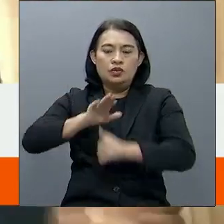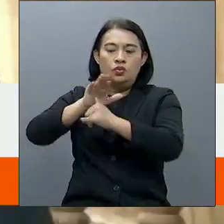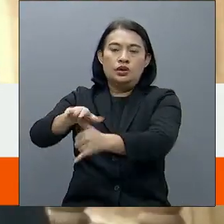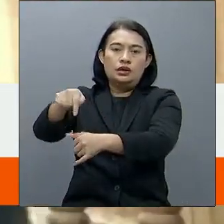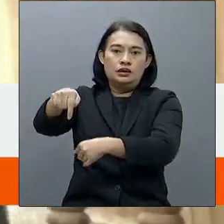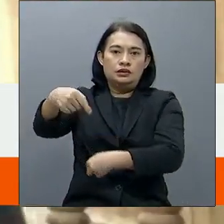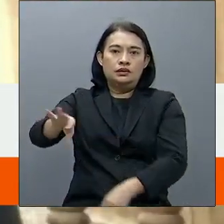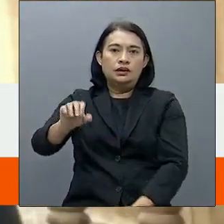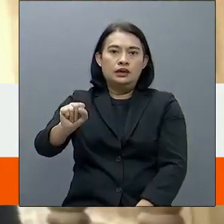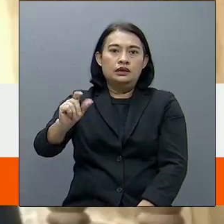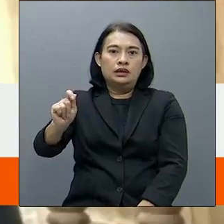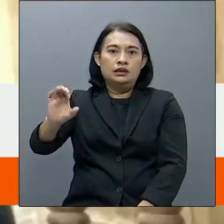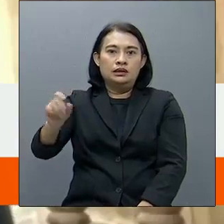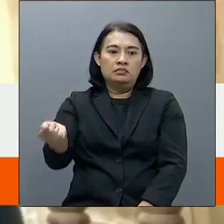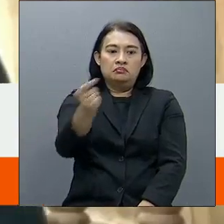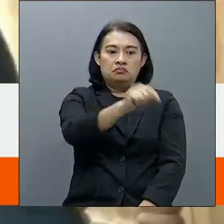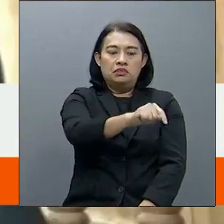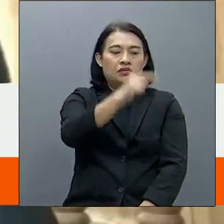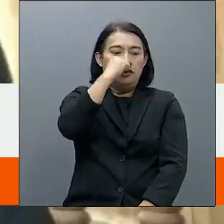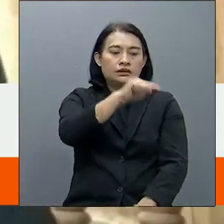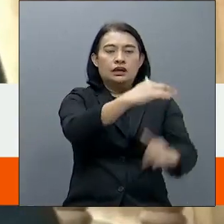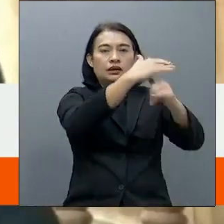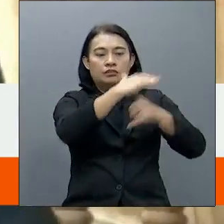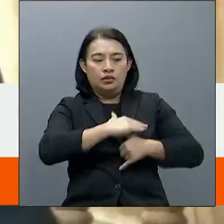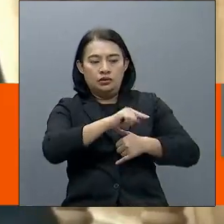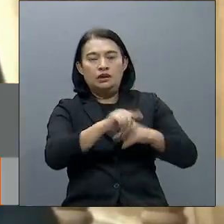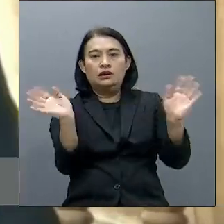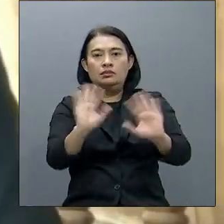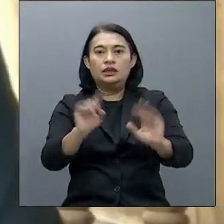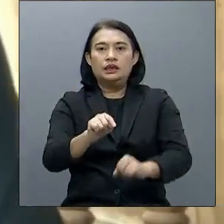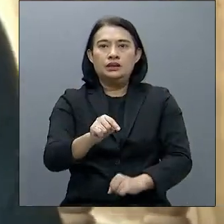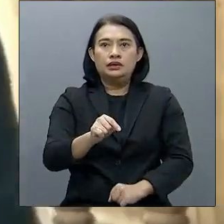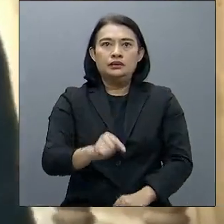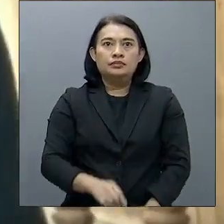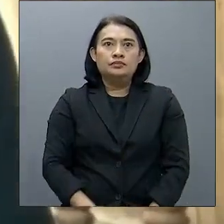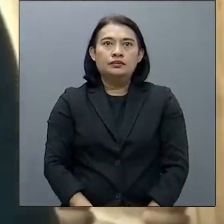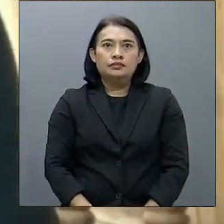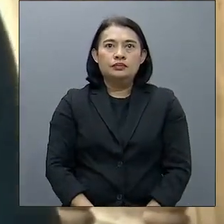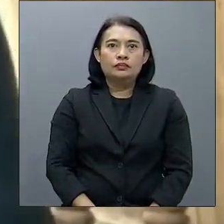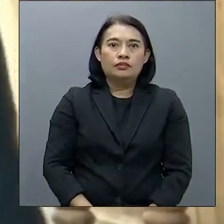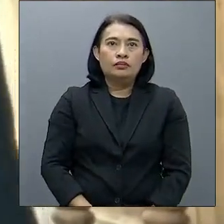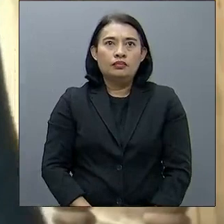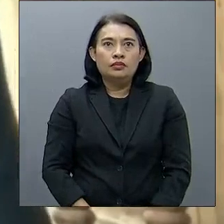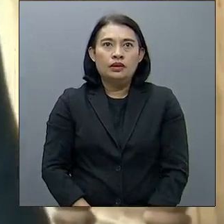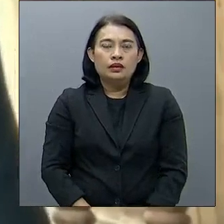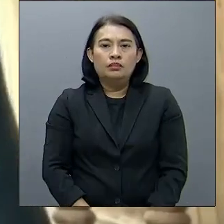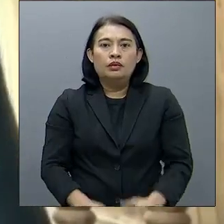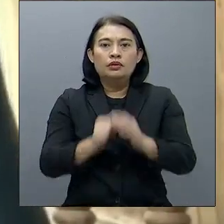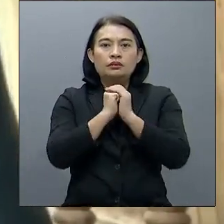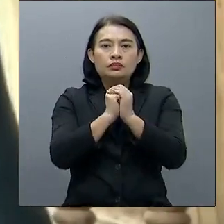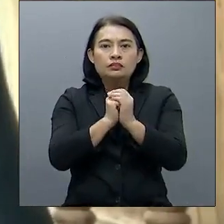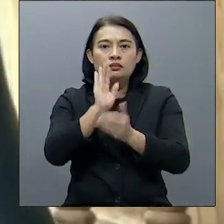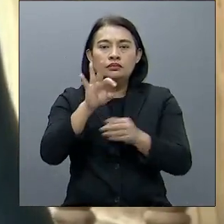ว่าไม่ใช่ ACมาให้ฝั่งไทยไปกดดันอีกครั้งหนึ่งอะไรอย่างเงี้ยครับอันนี้คือผมเข้าใจว่าเดี๋ยวรัฐบาลจีนกลางก็น่าจะมี